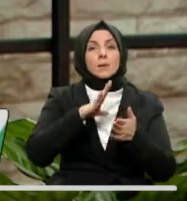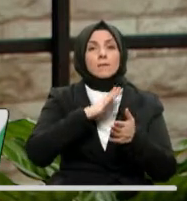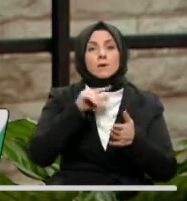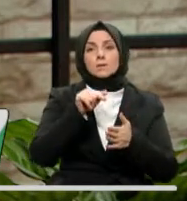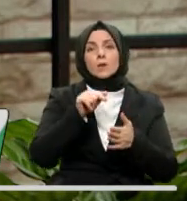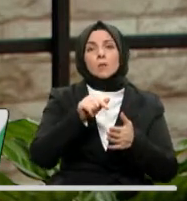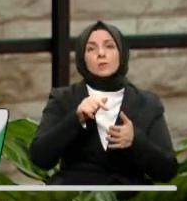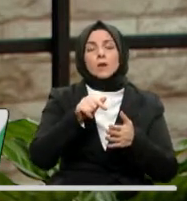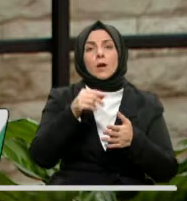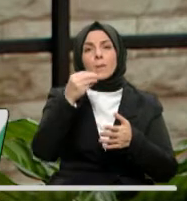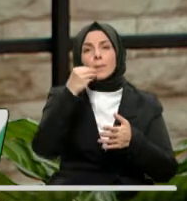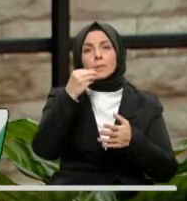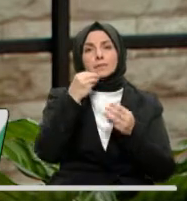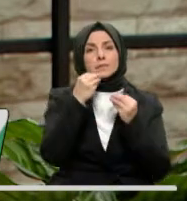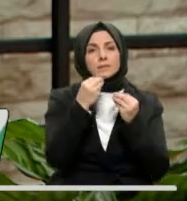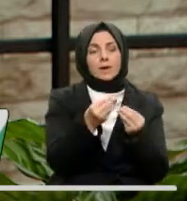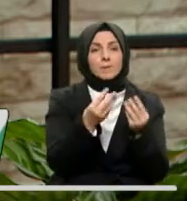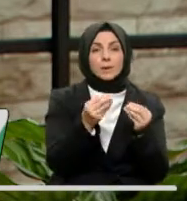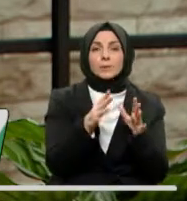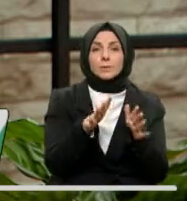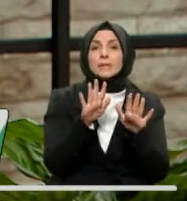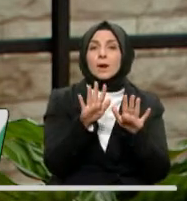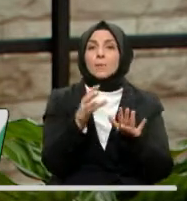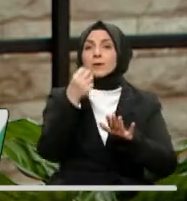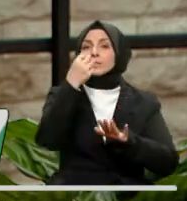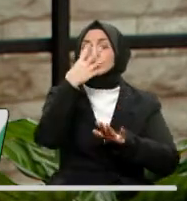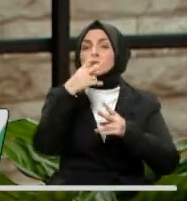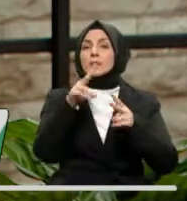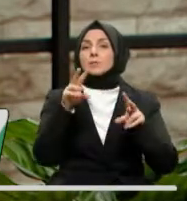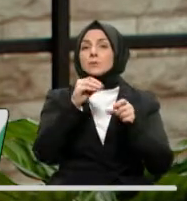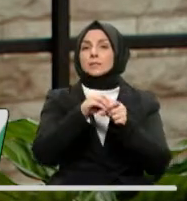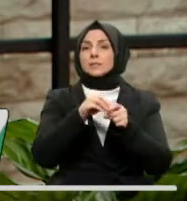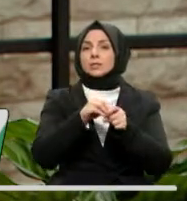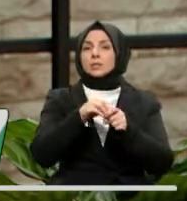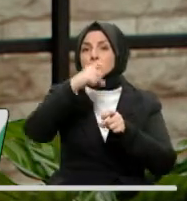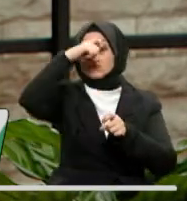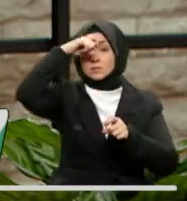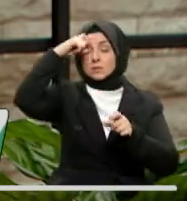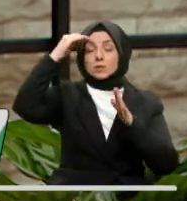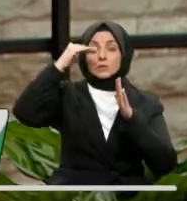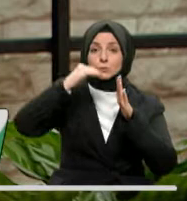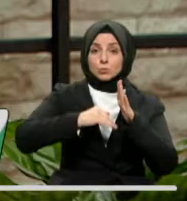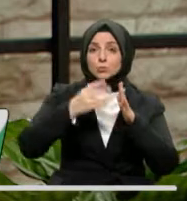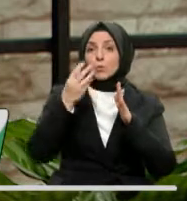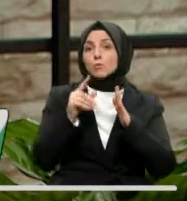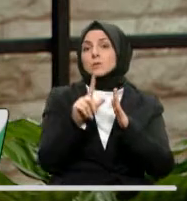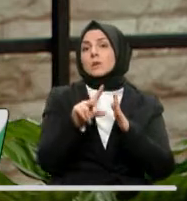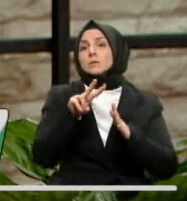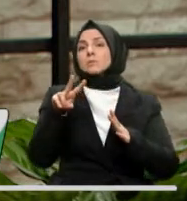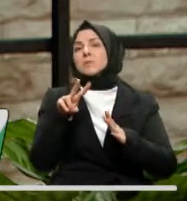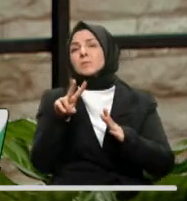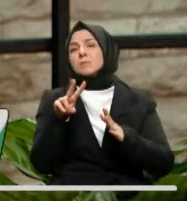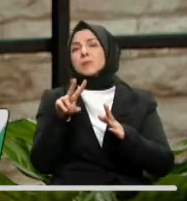verebilirsiniz besinler ile biliyor ama çiçek araştırmanın Sırrı düşük sıcaklık yani bitki 20 derecenin altında 18